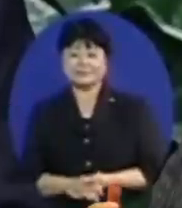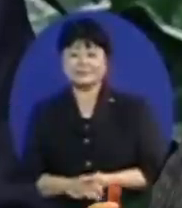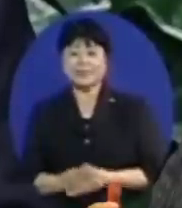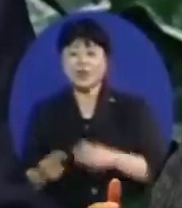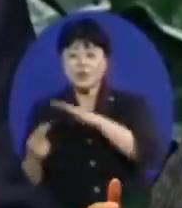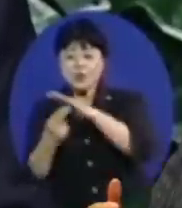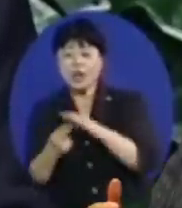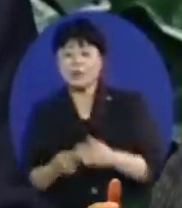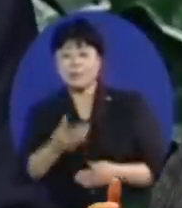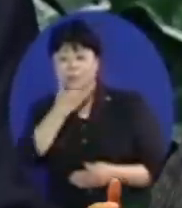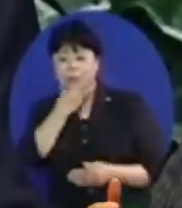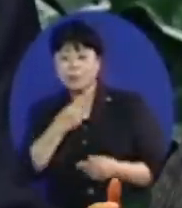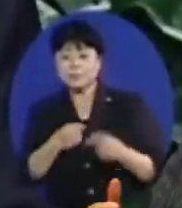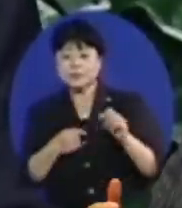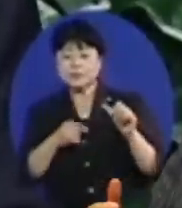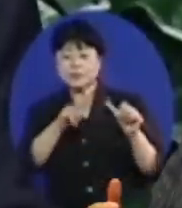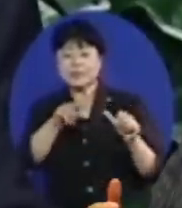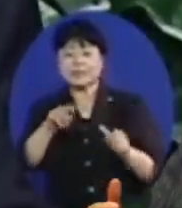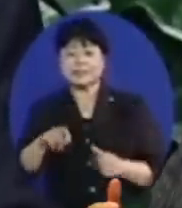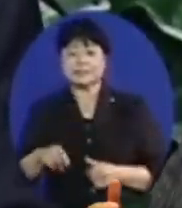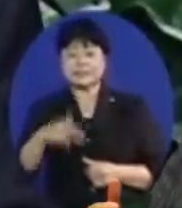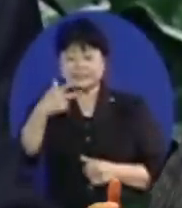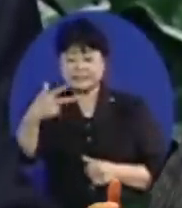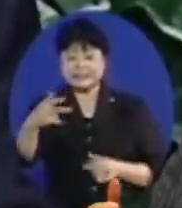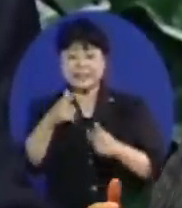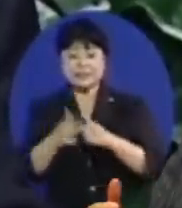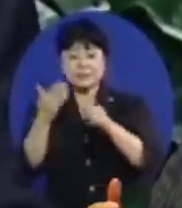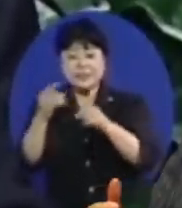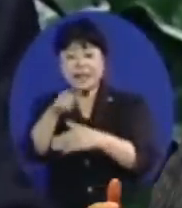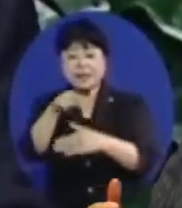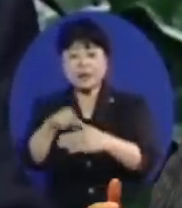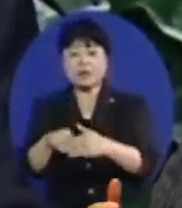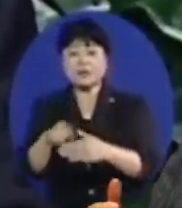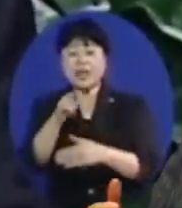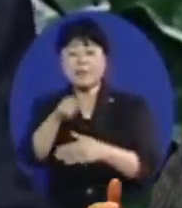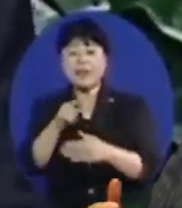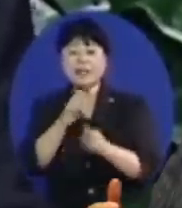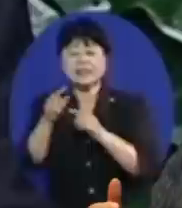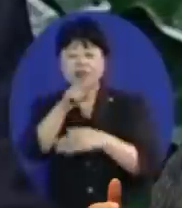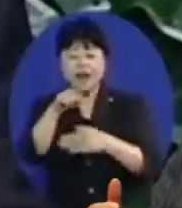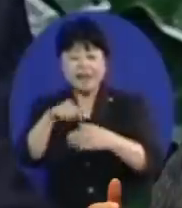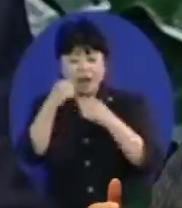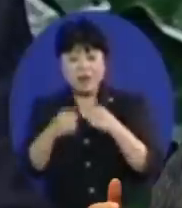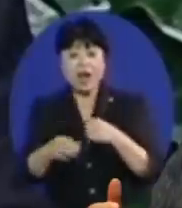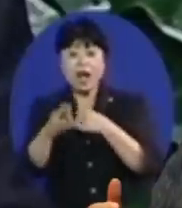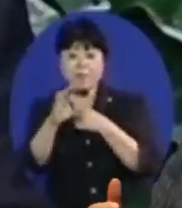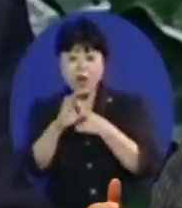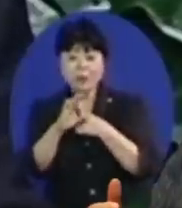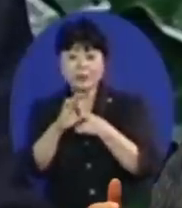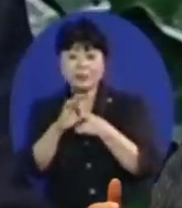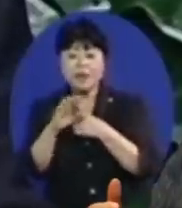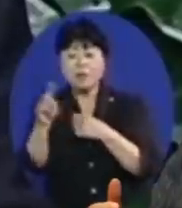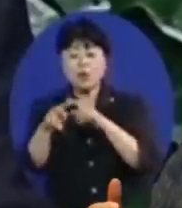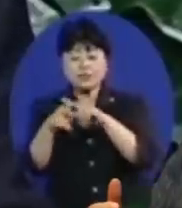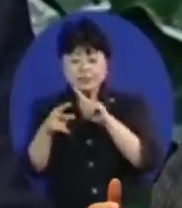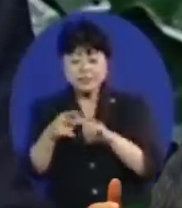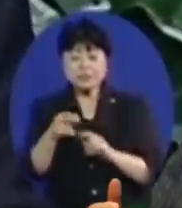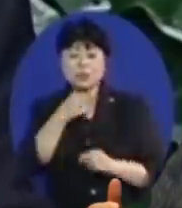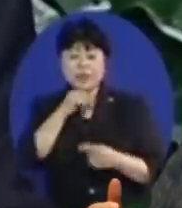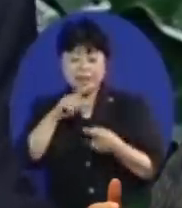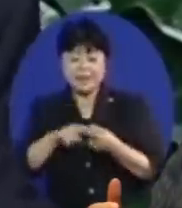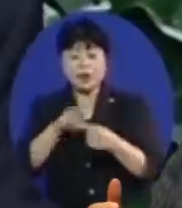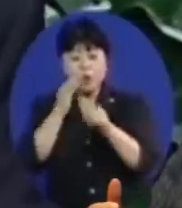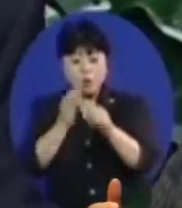요한복음 15장 7절에 예수님께서 너희가 내 안에 거하고 내 말이 너희 안에 거하면 무엇이든지 원하는 대로